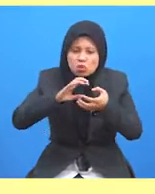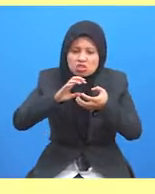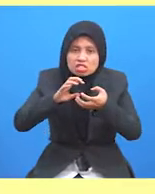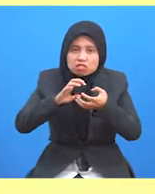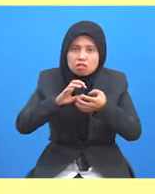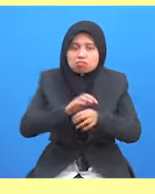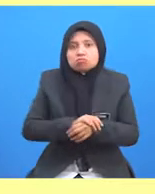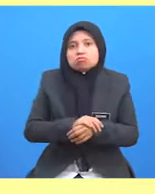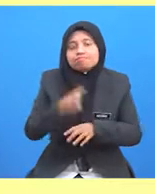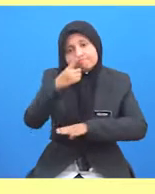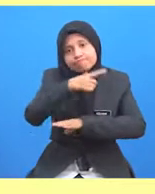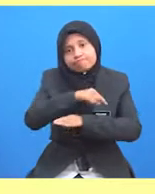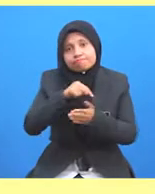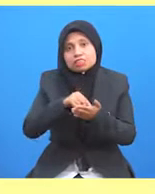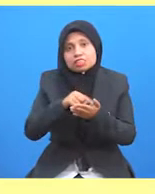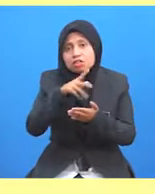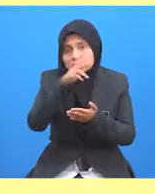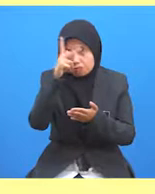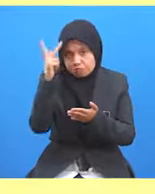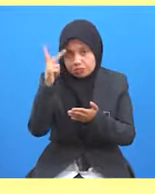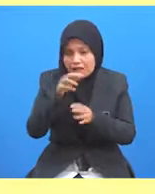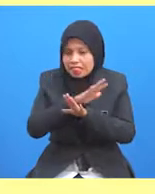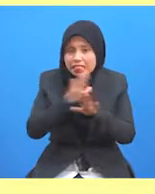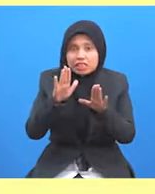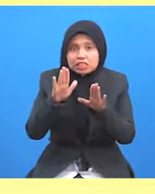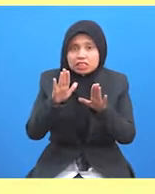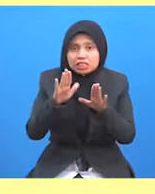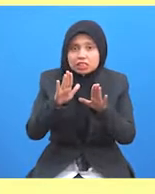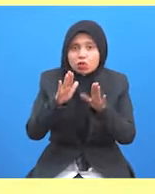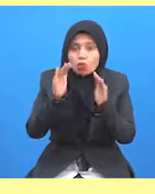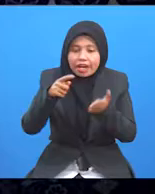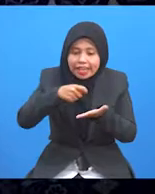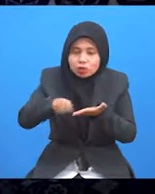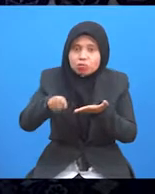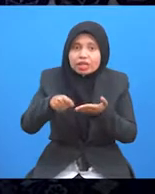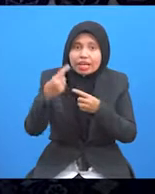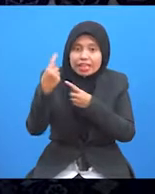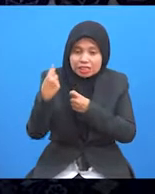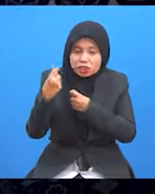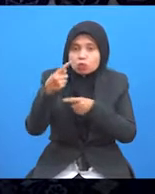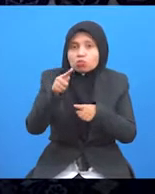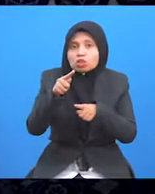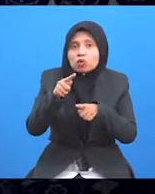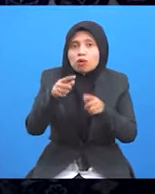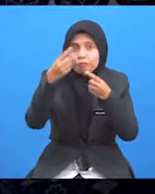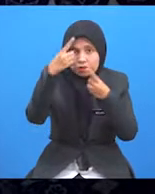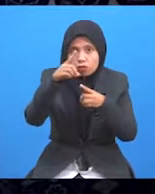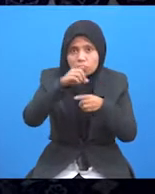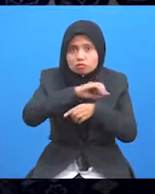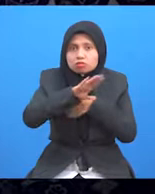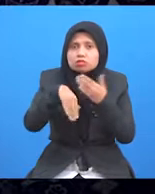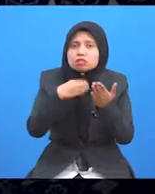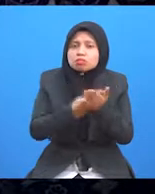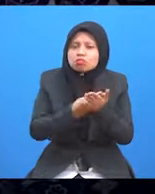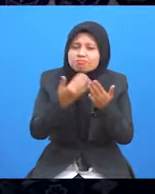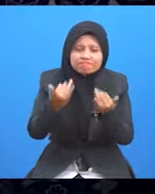Ya, pastilah masyarakat akan berada dalam keadaan kacau bilau. Hal ini adalah kerana tiada